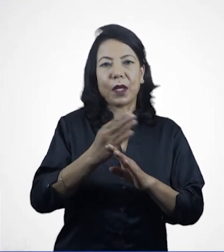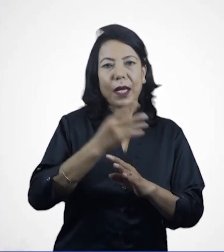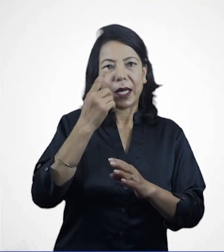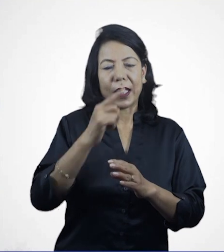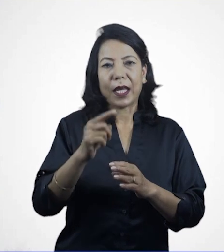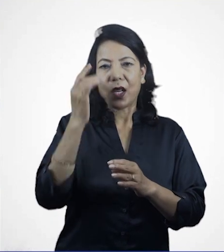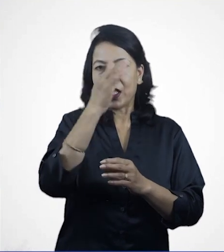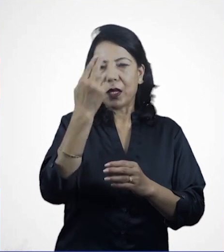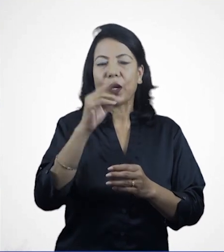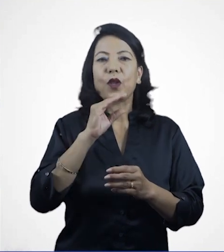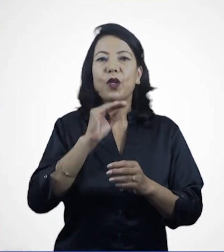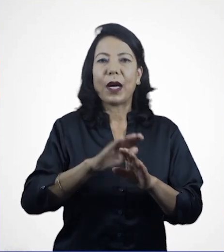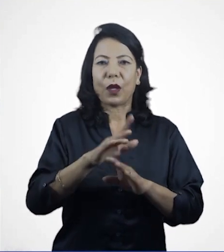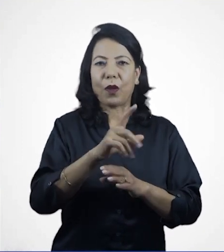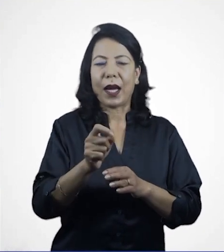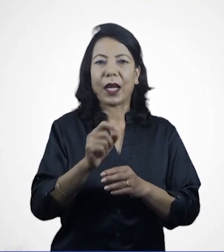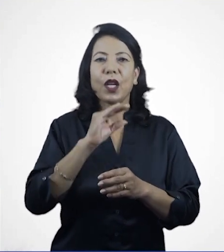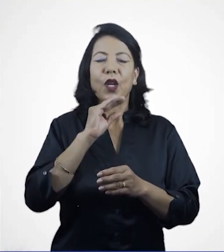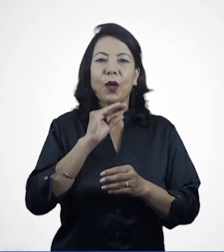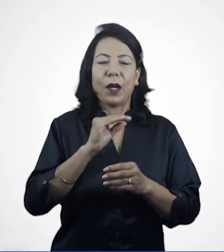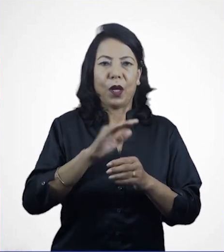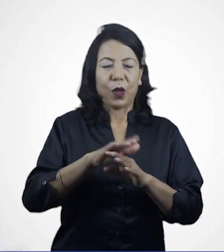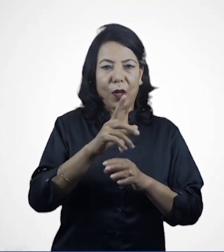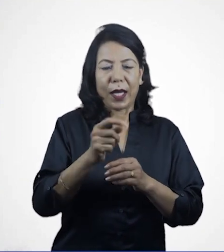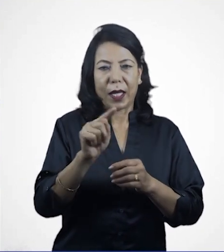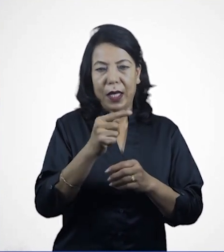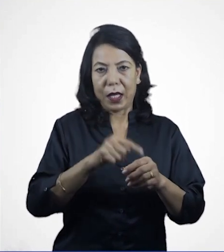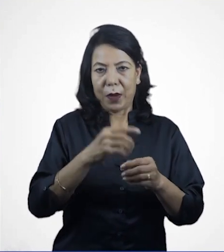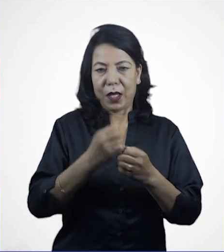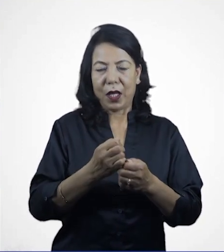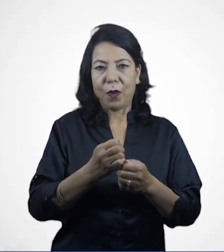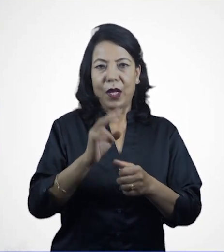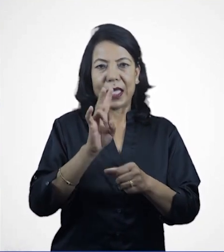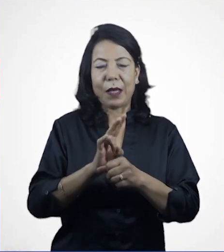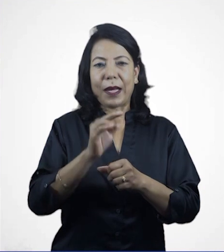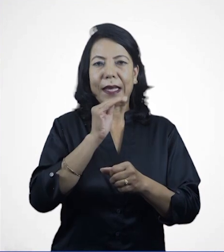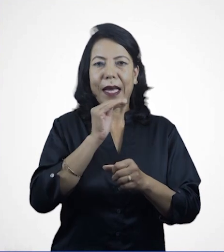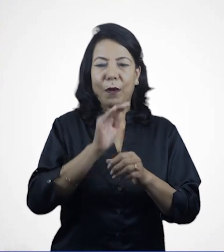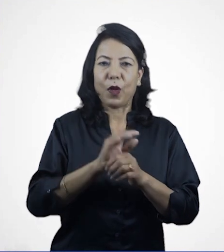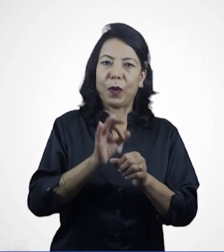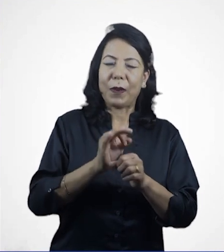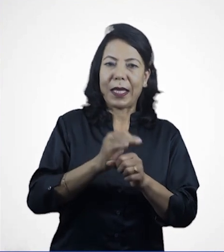चाहिए अटिजम भाई का युवार को लागी किसोर किसोरी अरको लागी चाहिए हाँ वोकेशन को काम अरू ब्यवसाय काम अरू